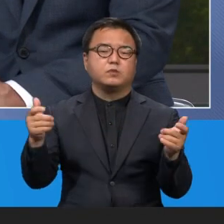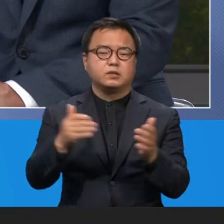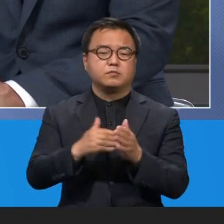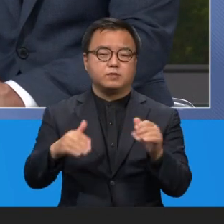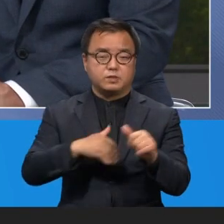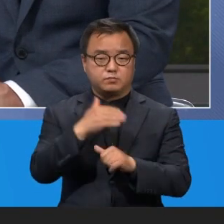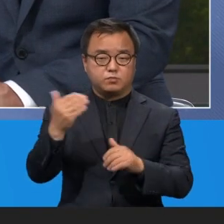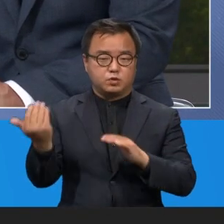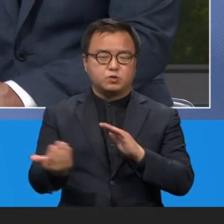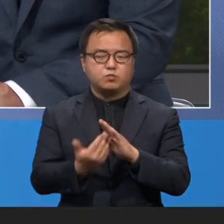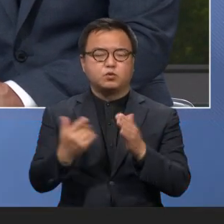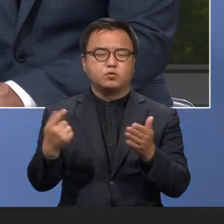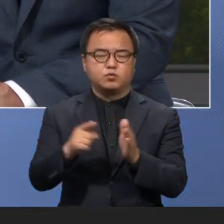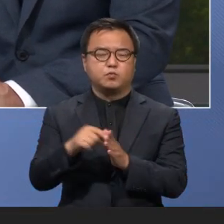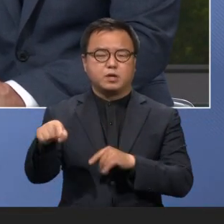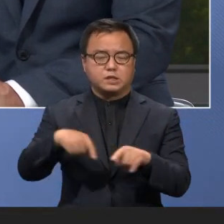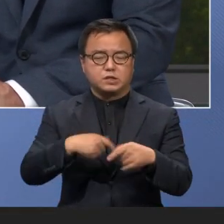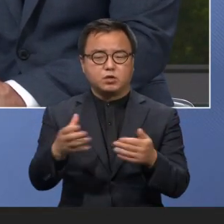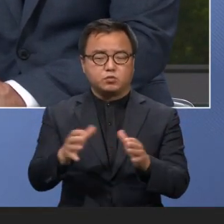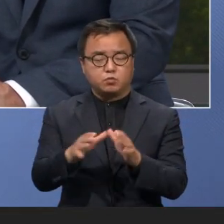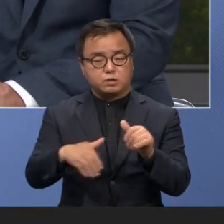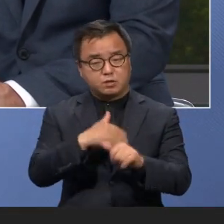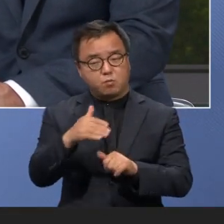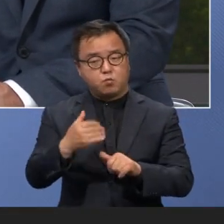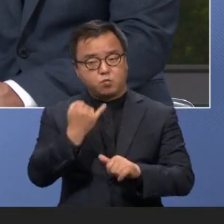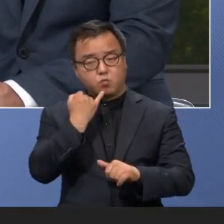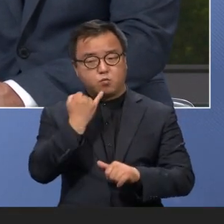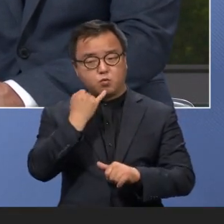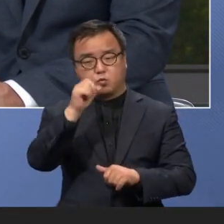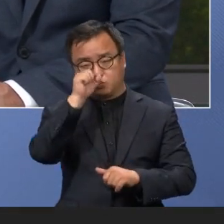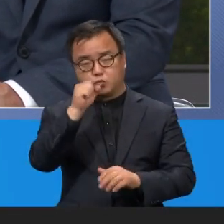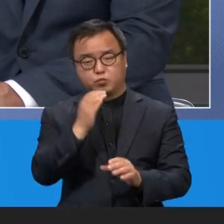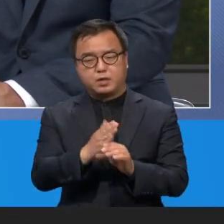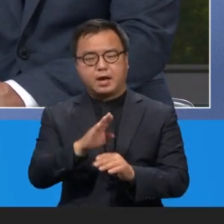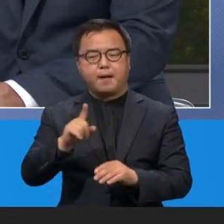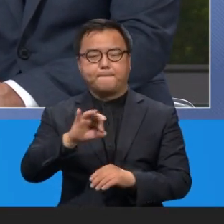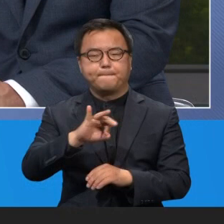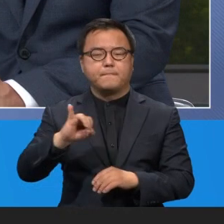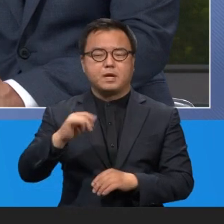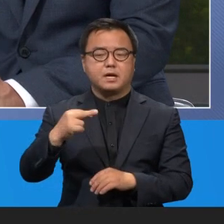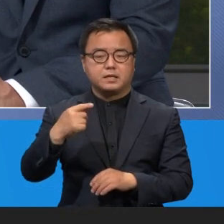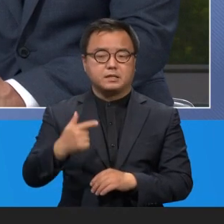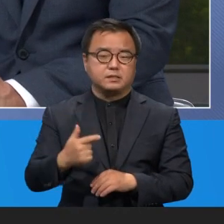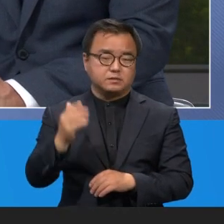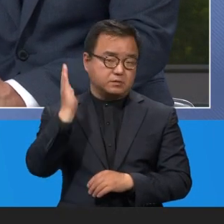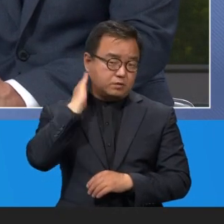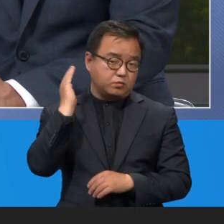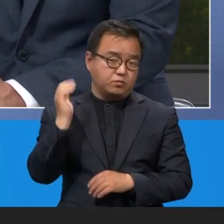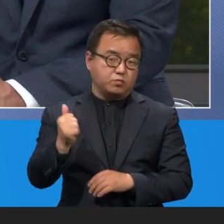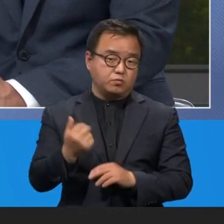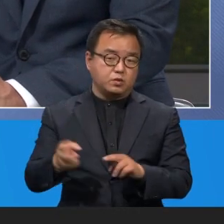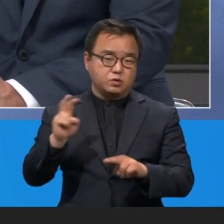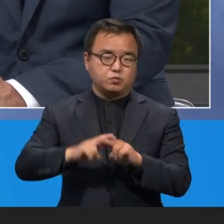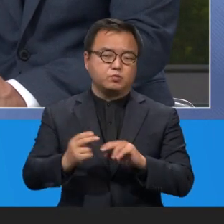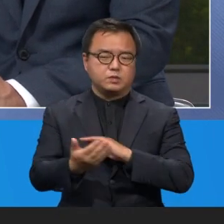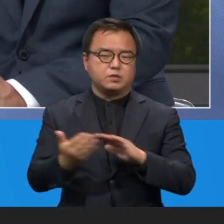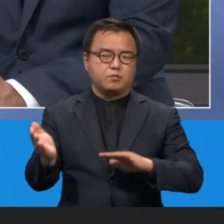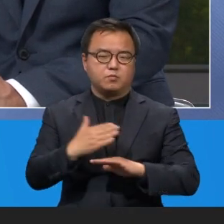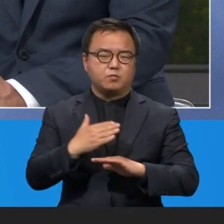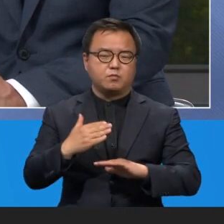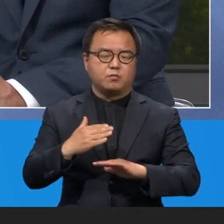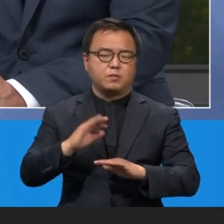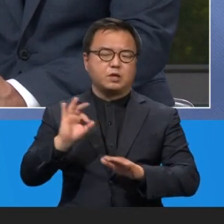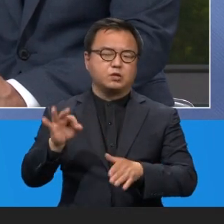실현 하기에 정치권 상황도 긍정적입니다 바이든 대통령이 취임 전부터 주루 저소득층이 다니는 인 현재